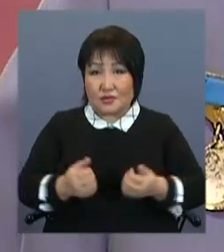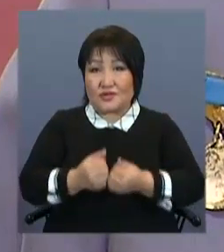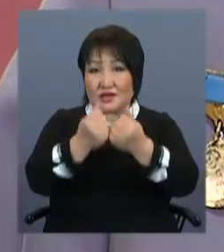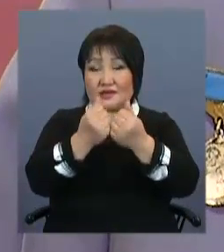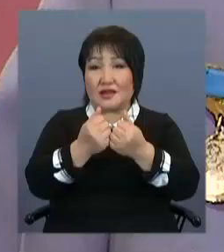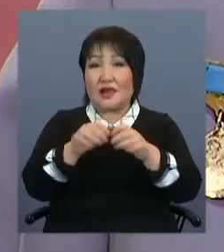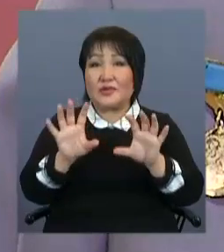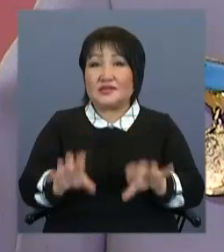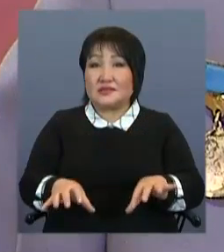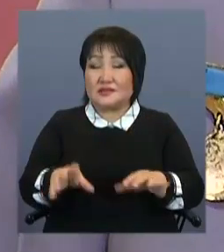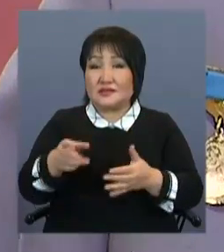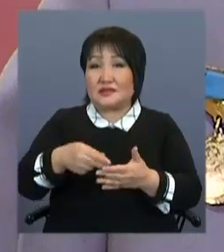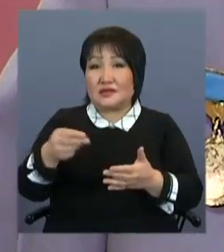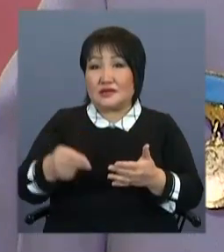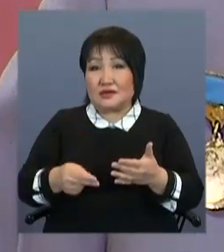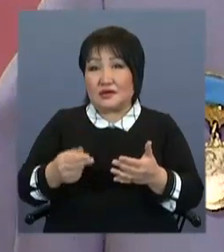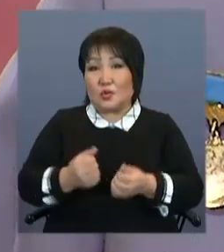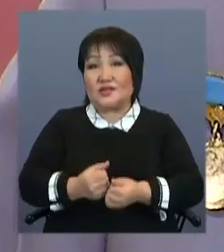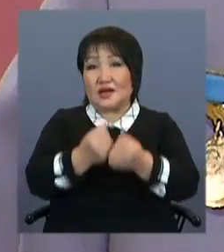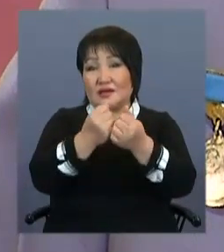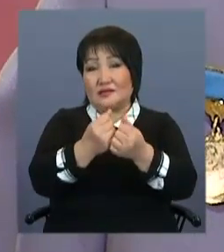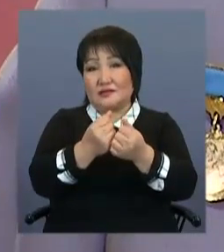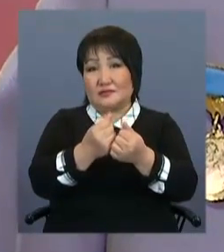қойғаны. Біздің мақсатымыз